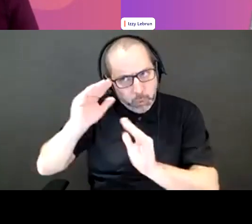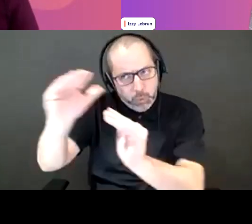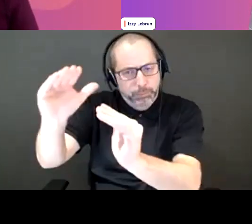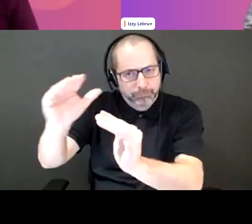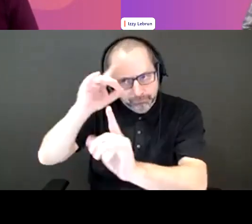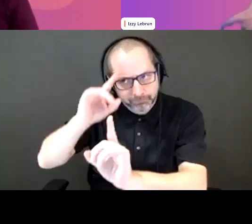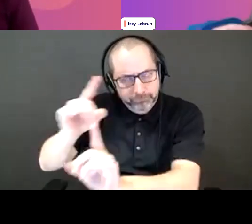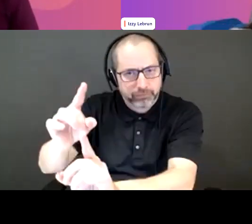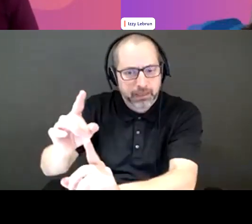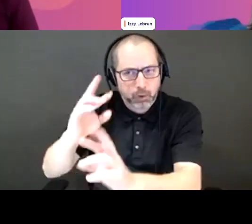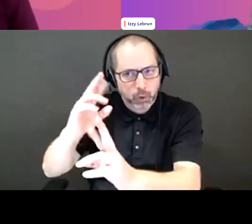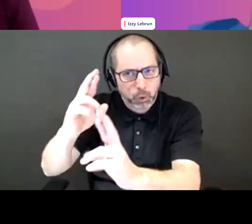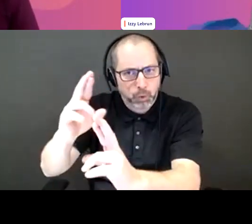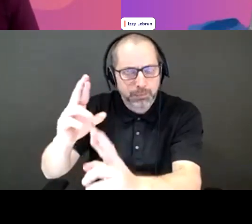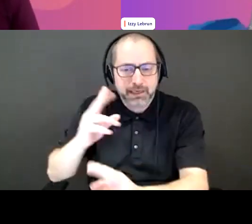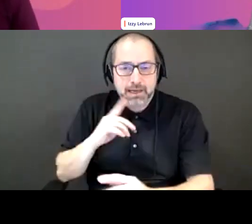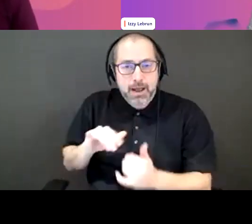de d'être